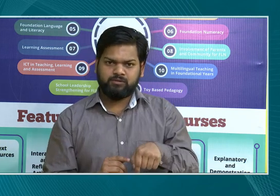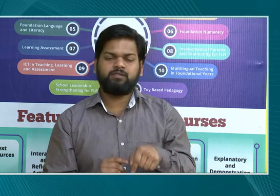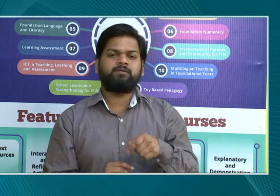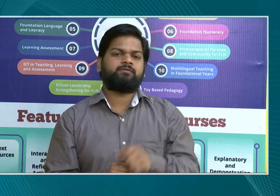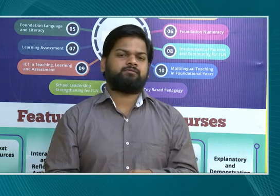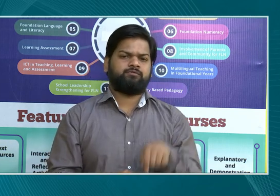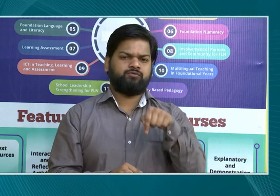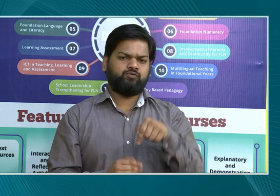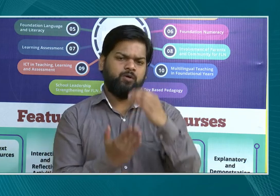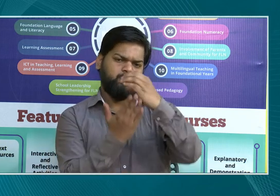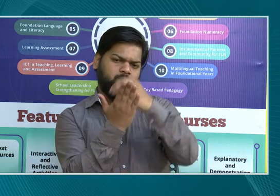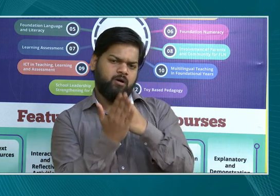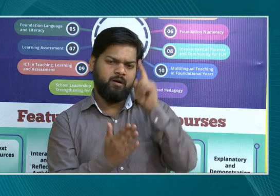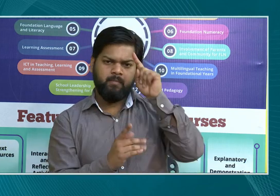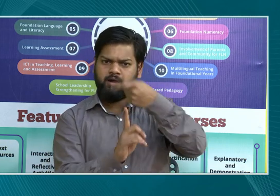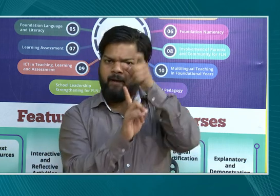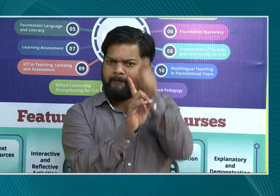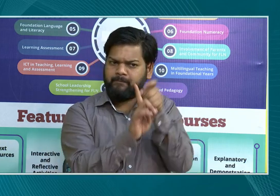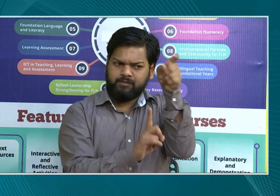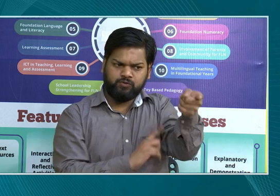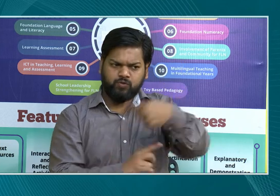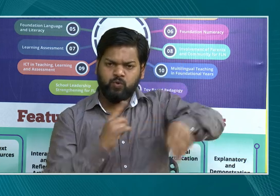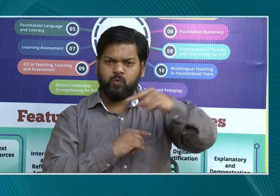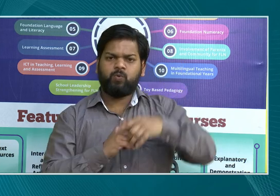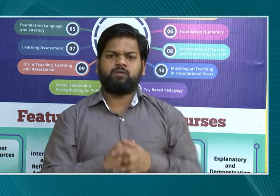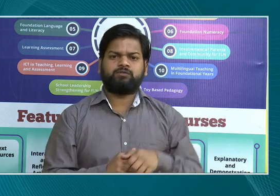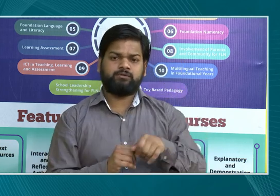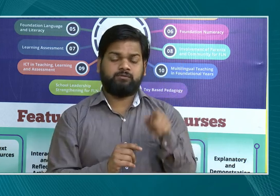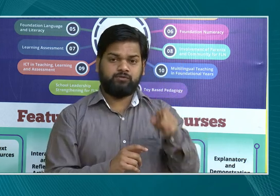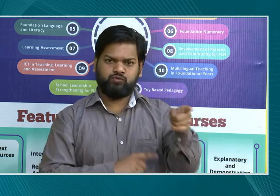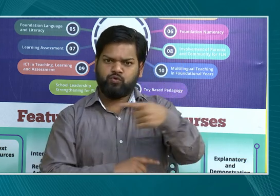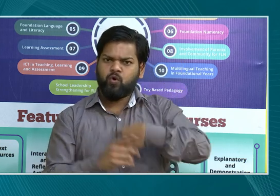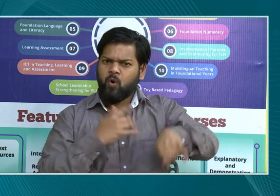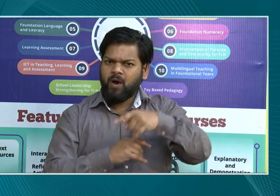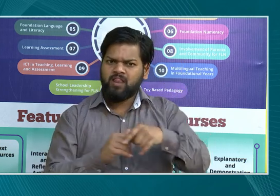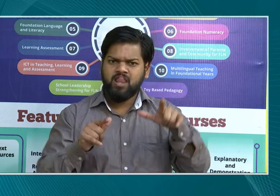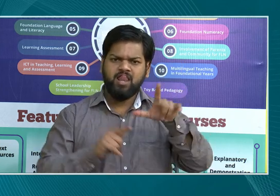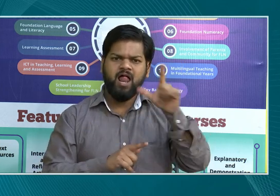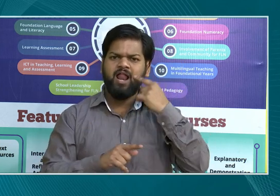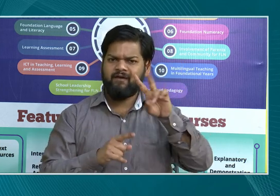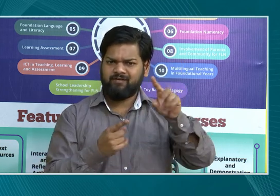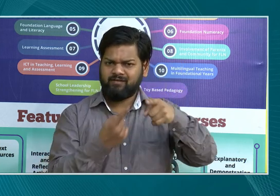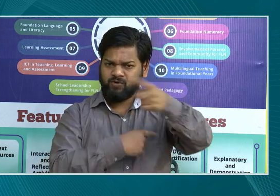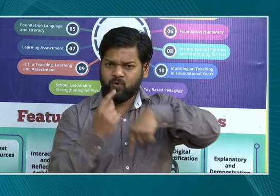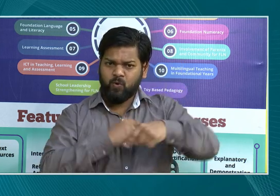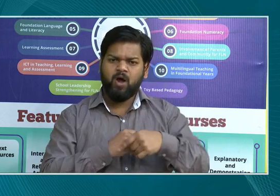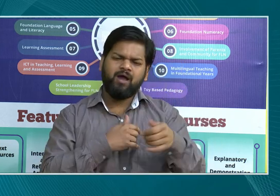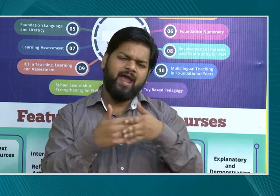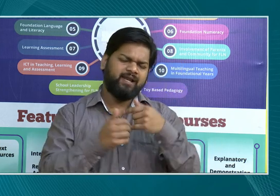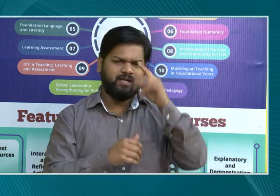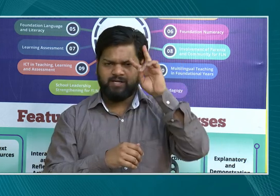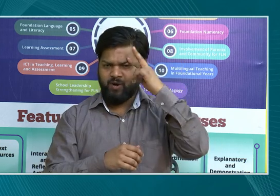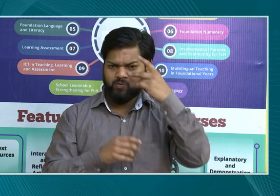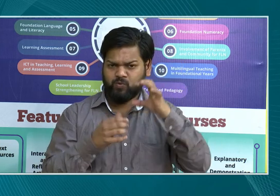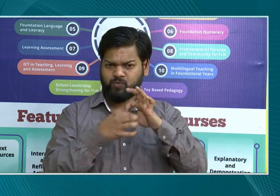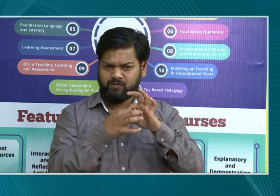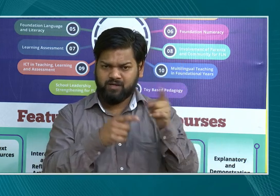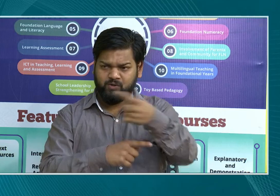की लाइव इंटरएक्टिव सेशन है तो आप चाहे तो हमारे टेलीफोन नंबर पे अपनी प्रश्न अपनी जिज्ञासा फोन करके पूछ सकते हैं 8800 440